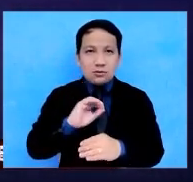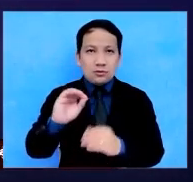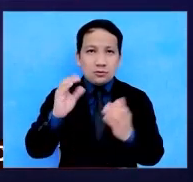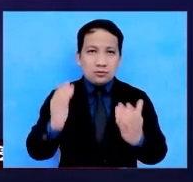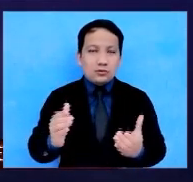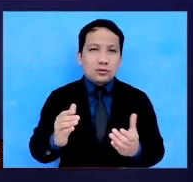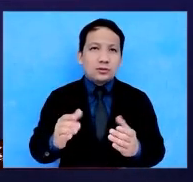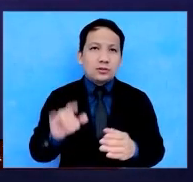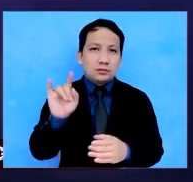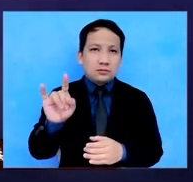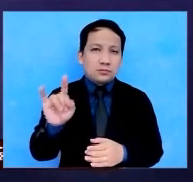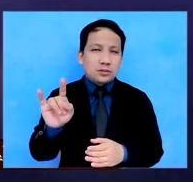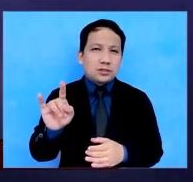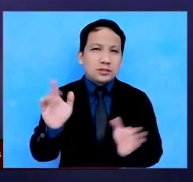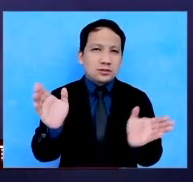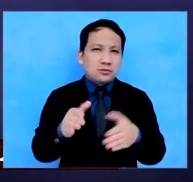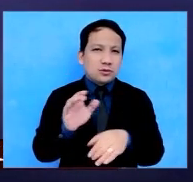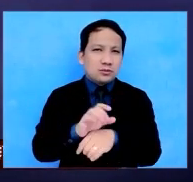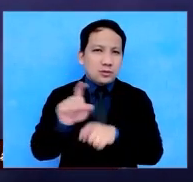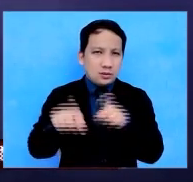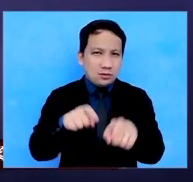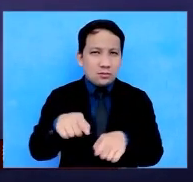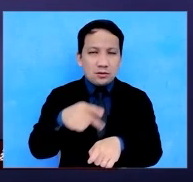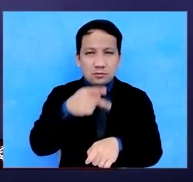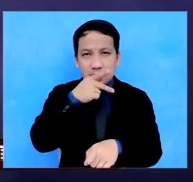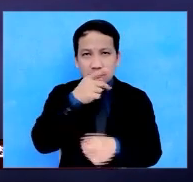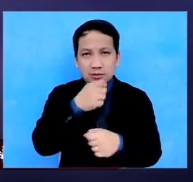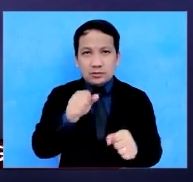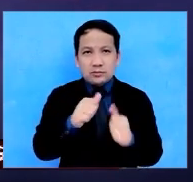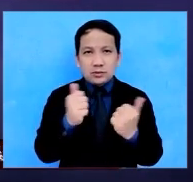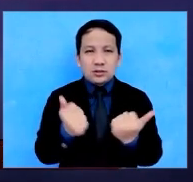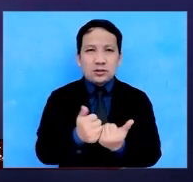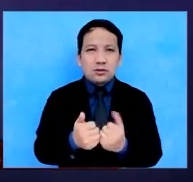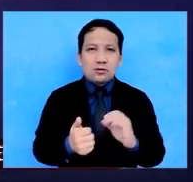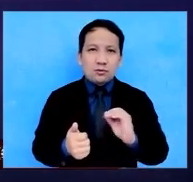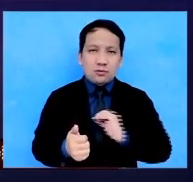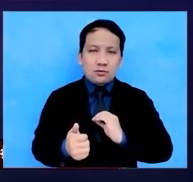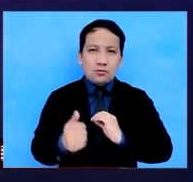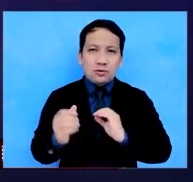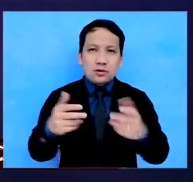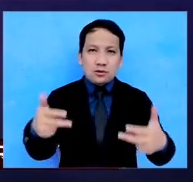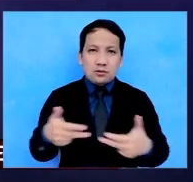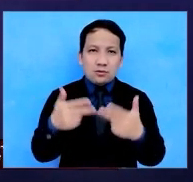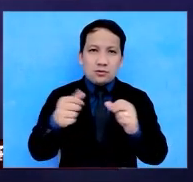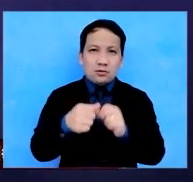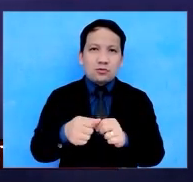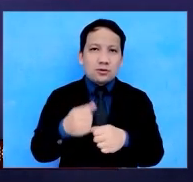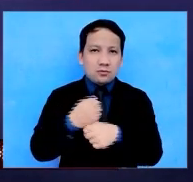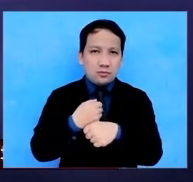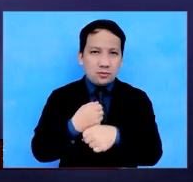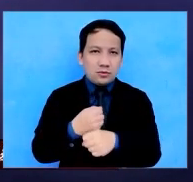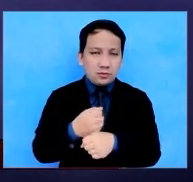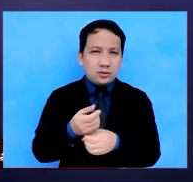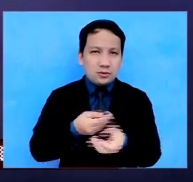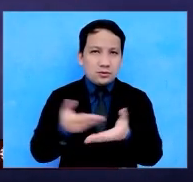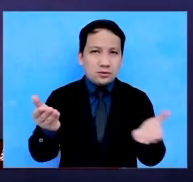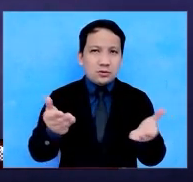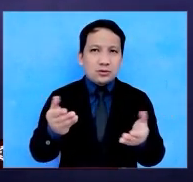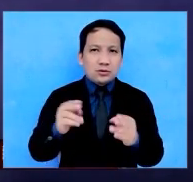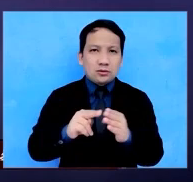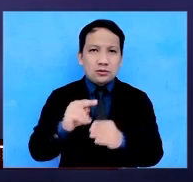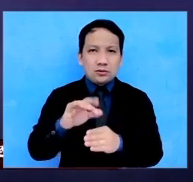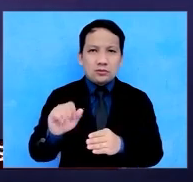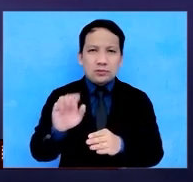media, small-scale mining, private security agencies, mga sabungan at ang paggawa at distribution ng nuclear,